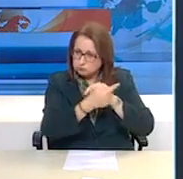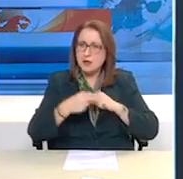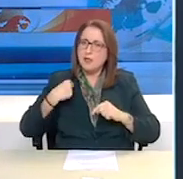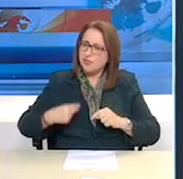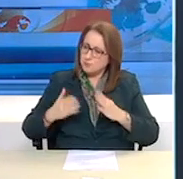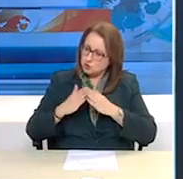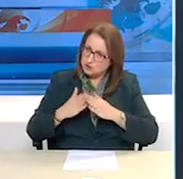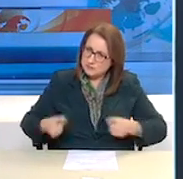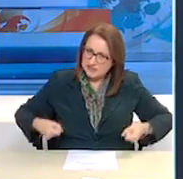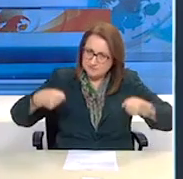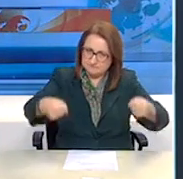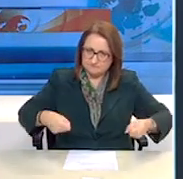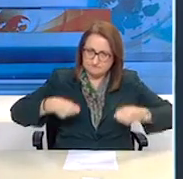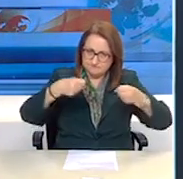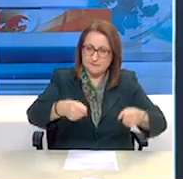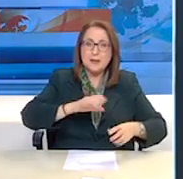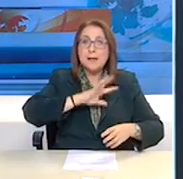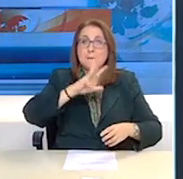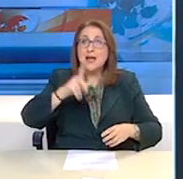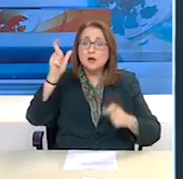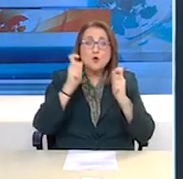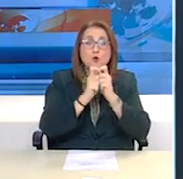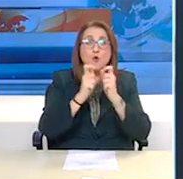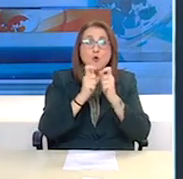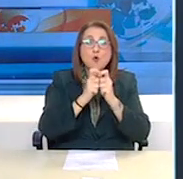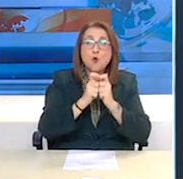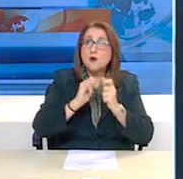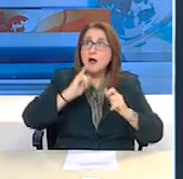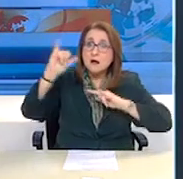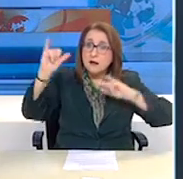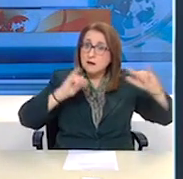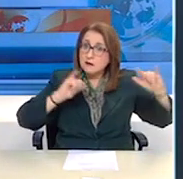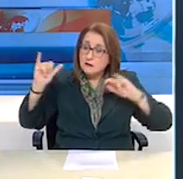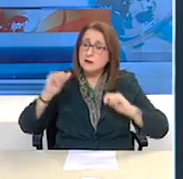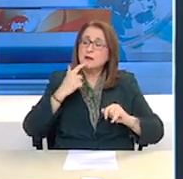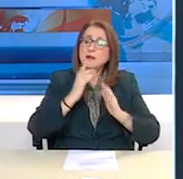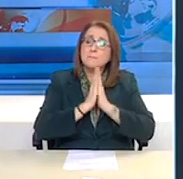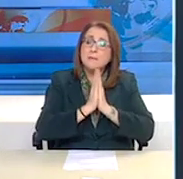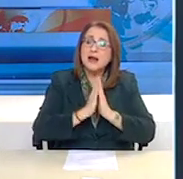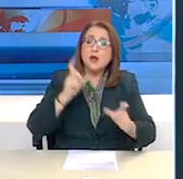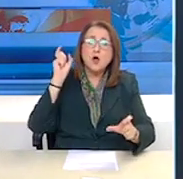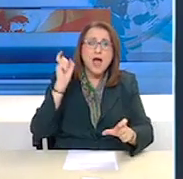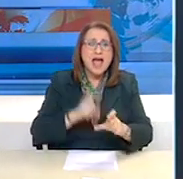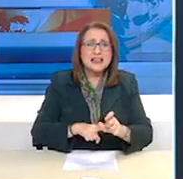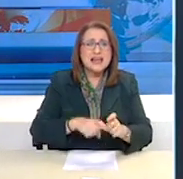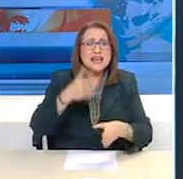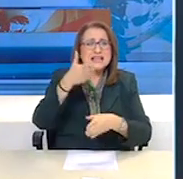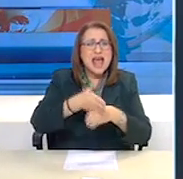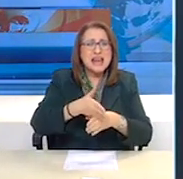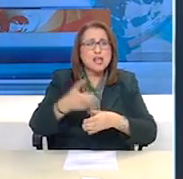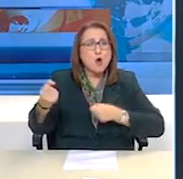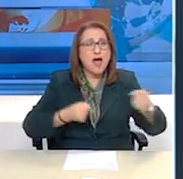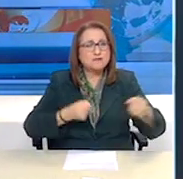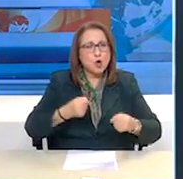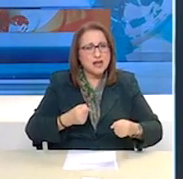για τη μεταφορά τροφίμων σε χωριά, όπου δεν επαρκούν τα δημοτικά οχήματα, θα ζητηθεί η δωρεάν συνδρομή εταιριών ενοικίας αυτοκινήτων στο πλαίσιο